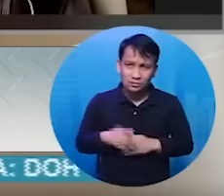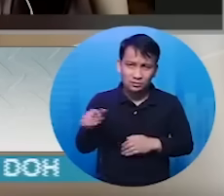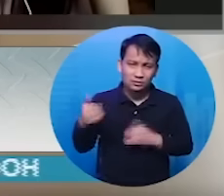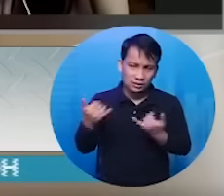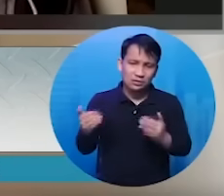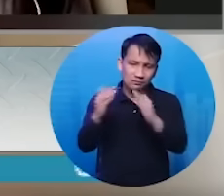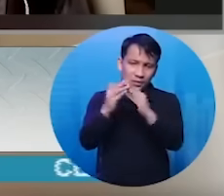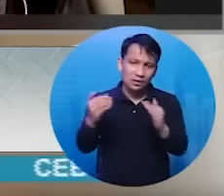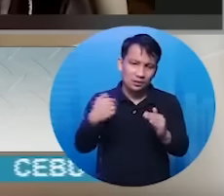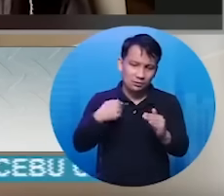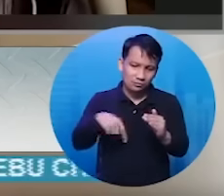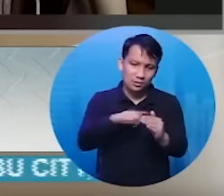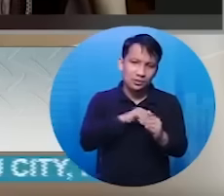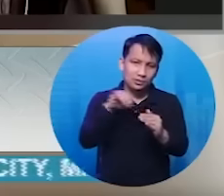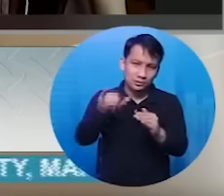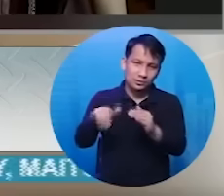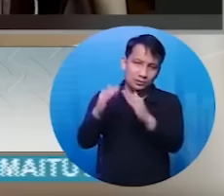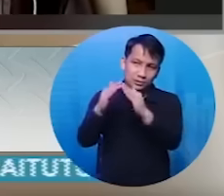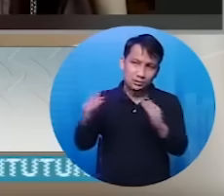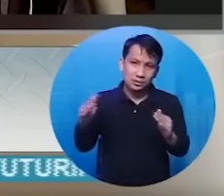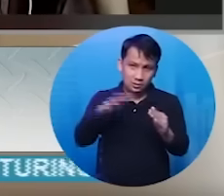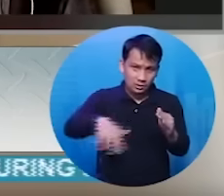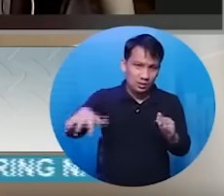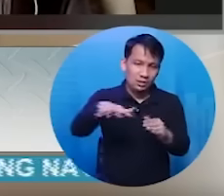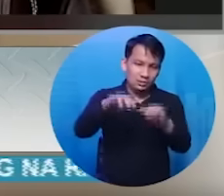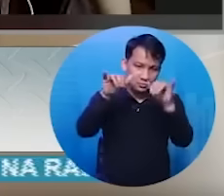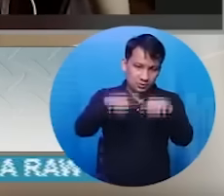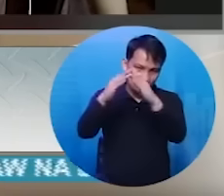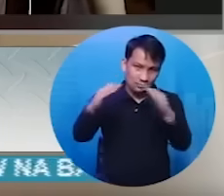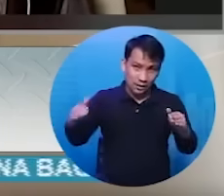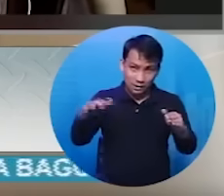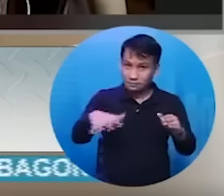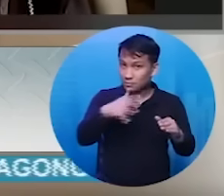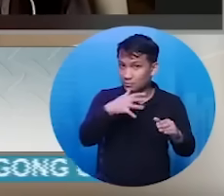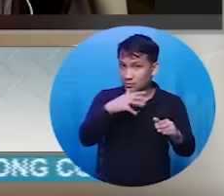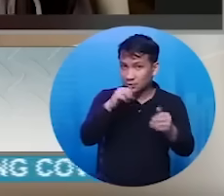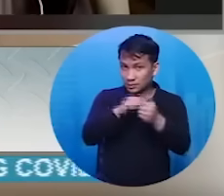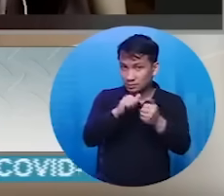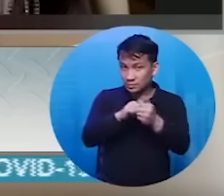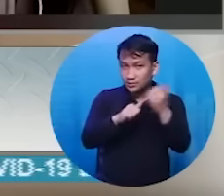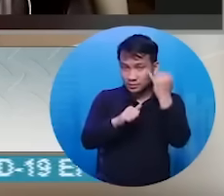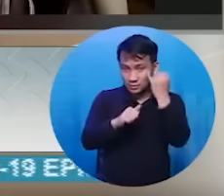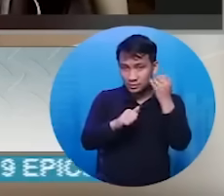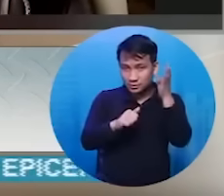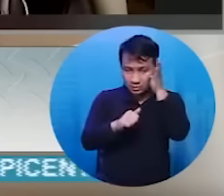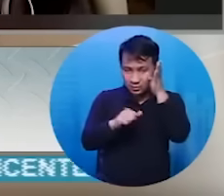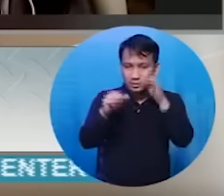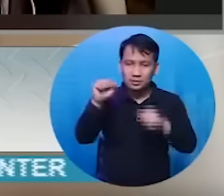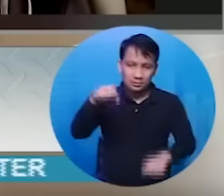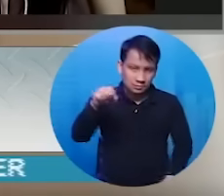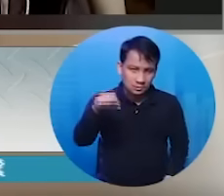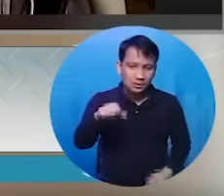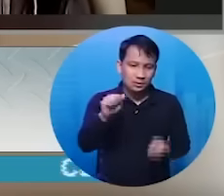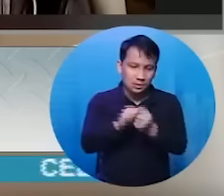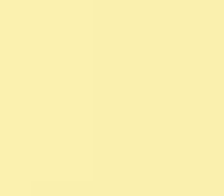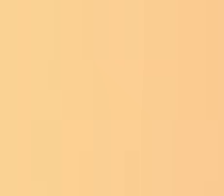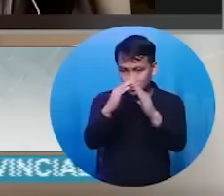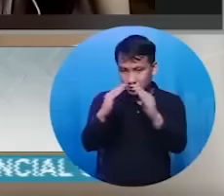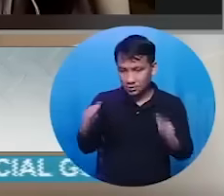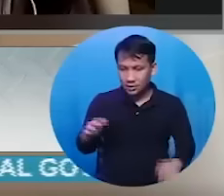po, Sir Rabi. Bahay po to ni mama at papa. So lahat kayo dyan nakatira sa bahay ng mama mo, kasama si Jimboy? Ni mama at papa, opo, sa isang bahay